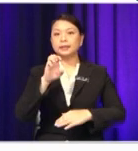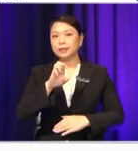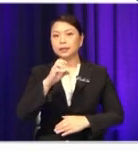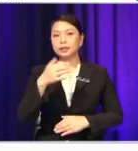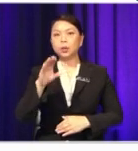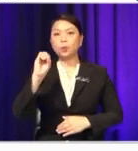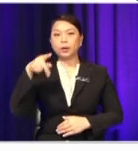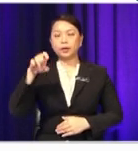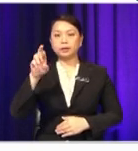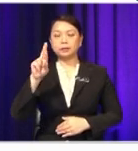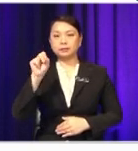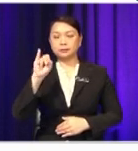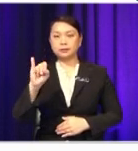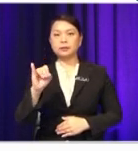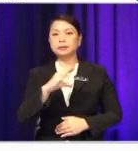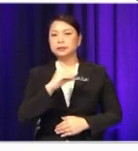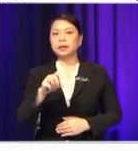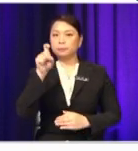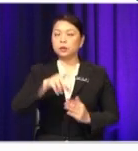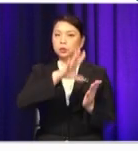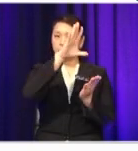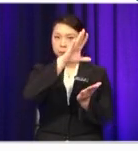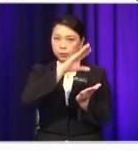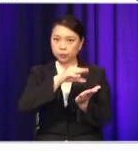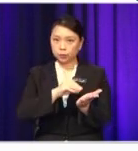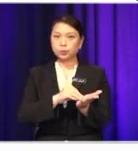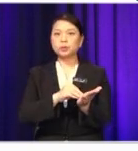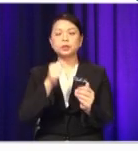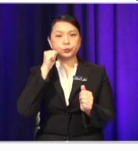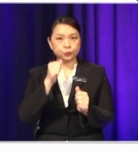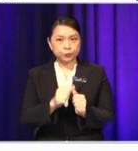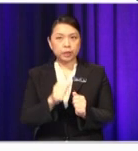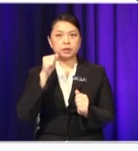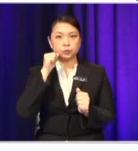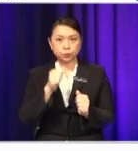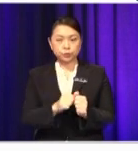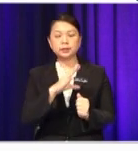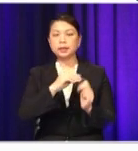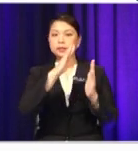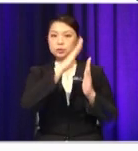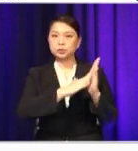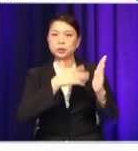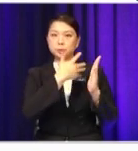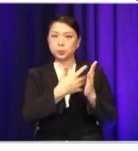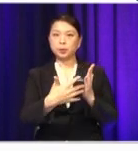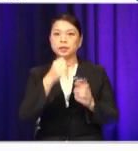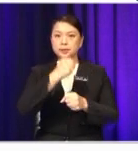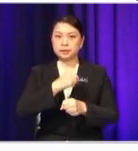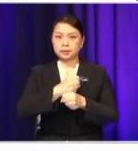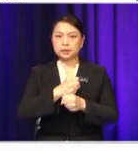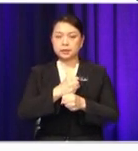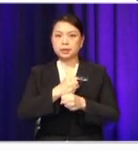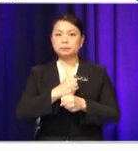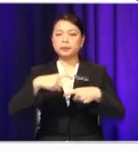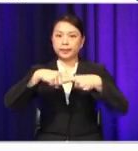turun surat-surat maklumat ataupun jadual kerja dan juga garis-garis panduan berkaitan ujian akhir sesi akademik